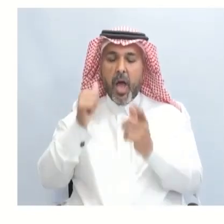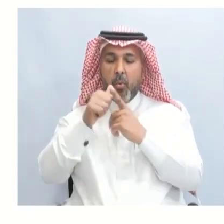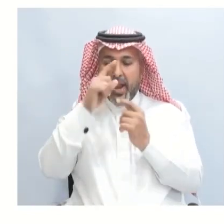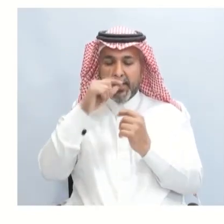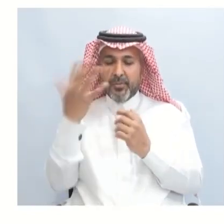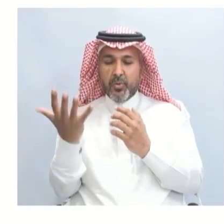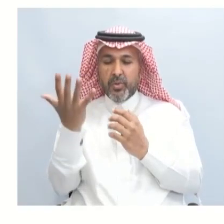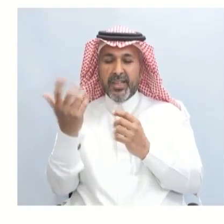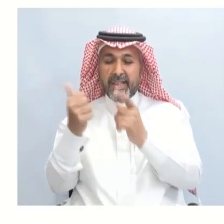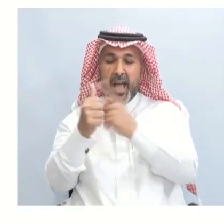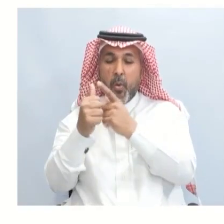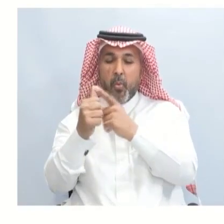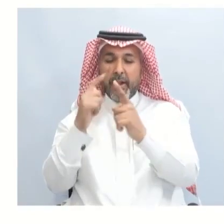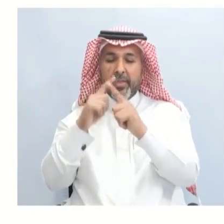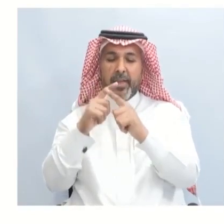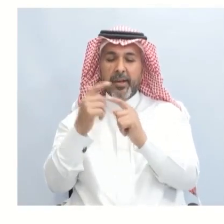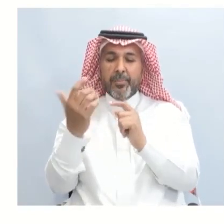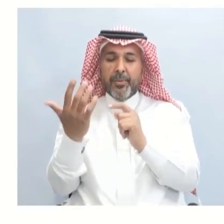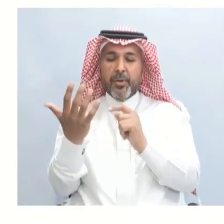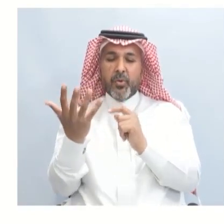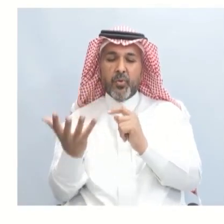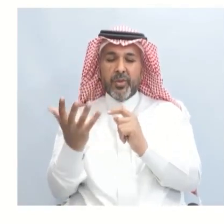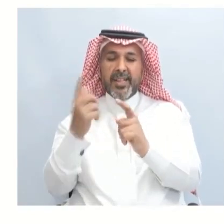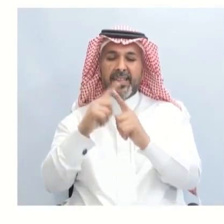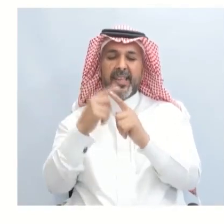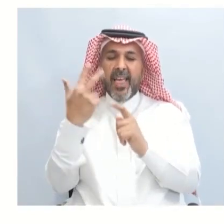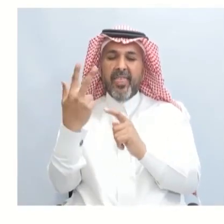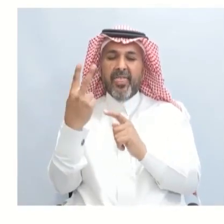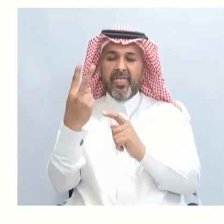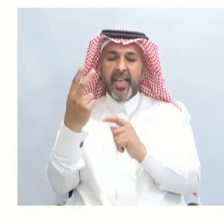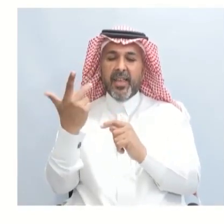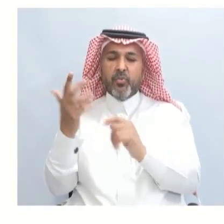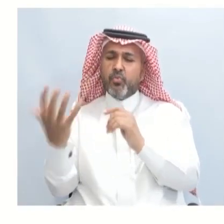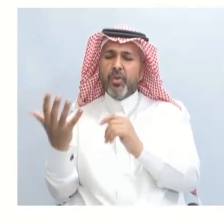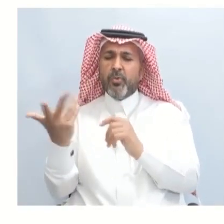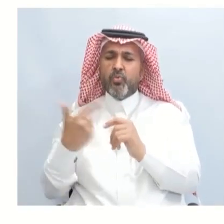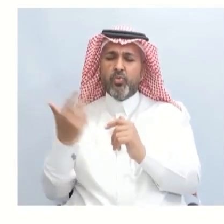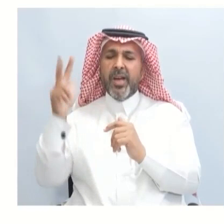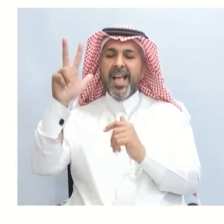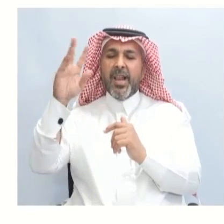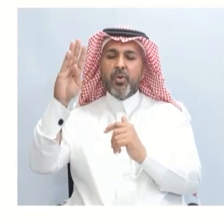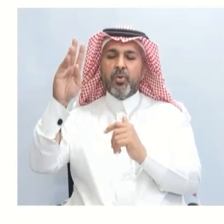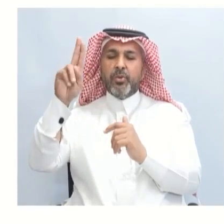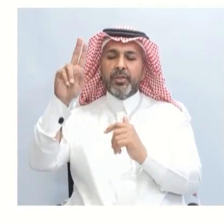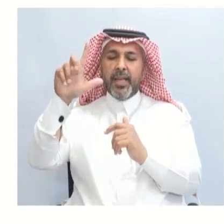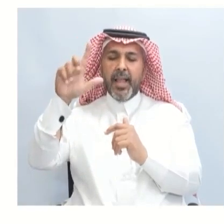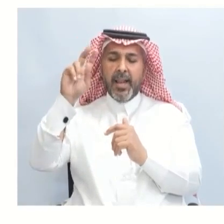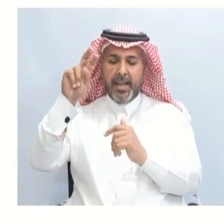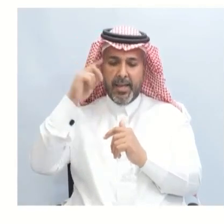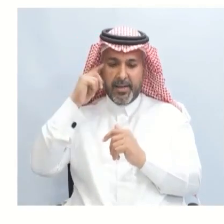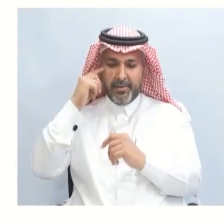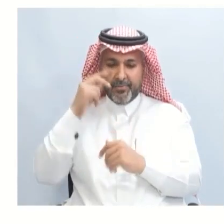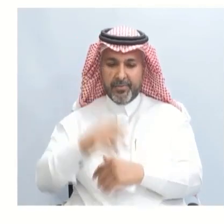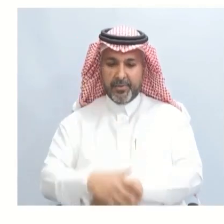ماذا في كتله الثاني اذا اف تساوي الجي في الام اس مضروبه في البي على ار تربيع هذا قانون من